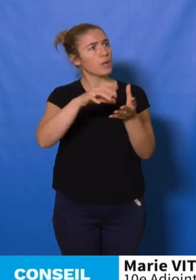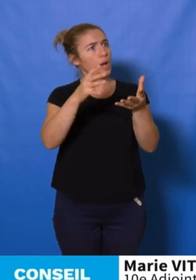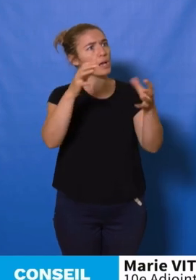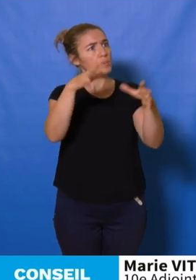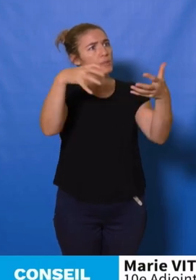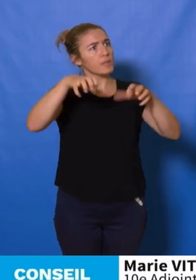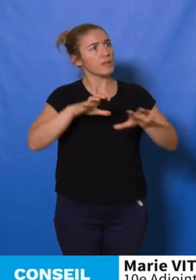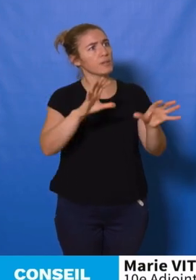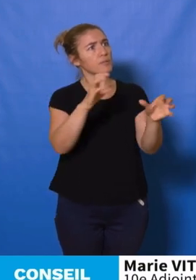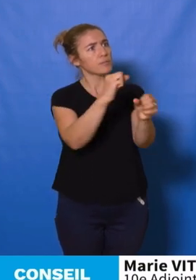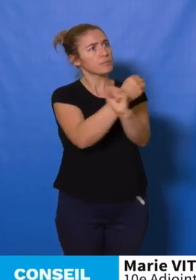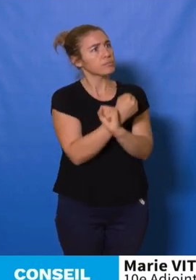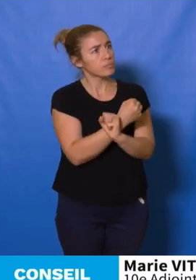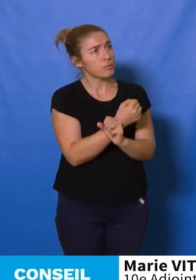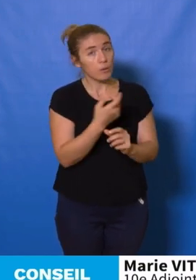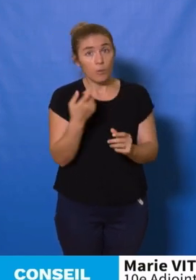territoire.